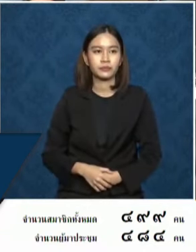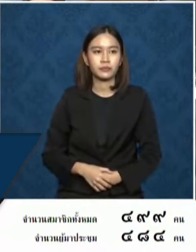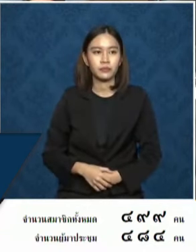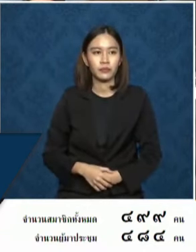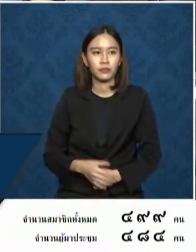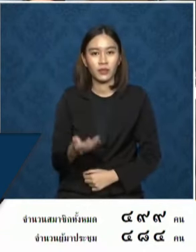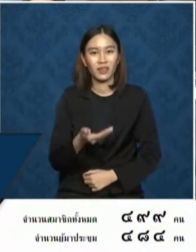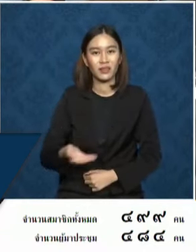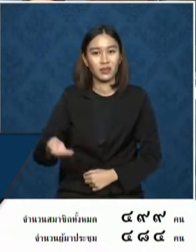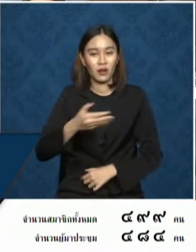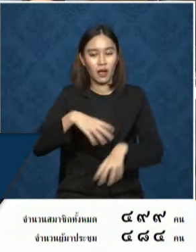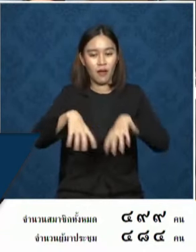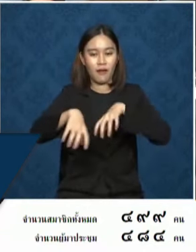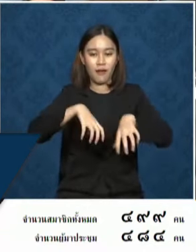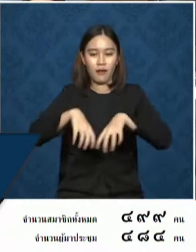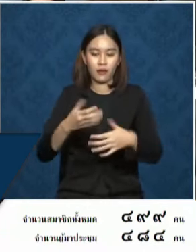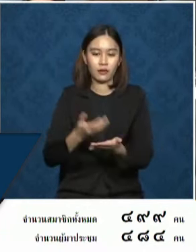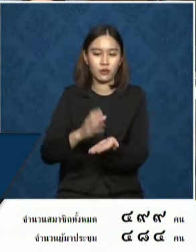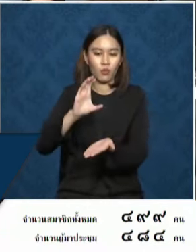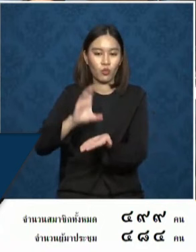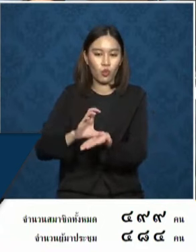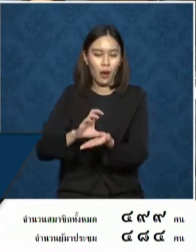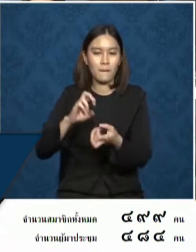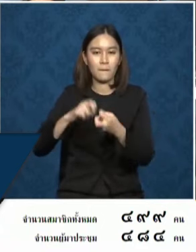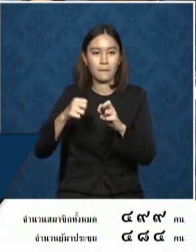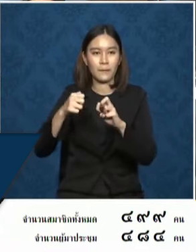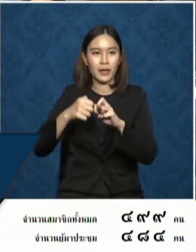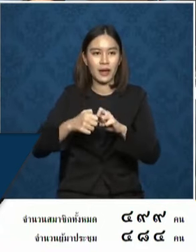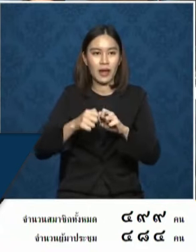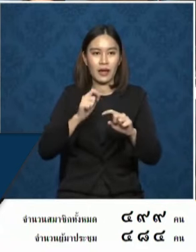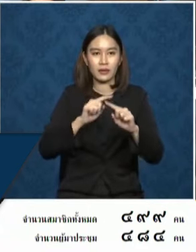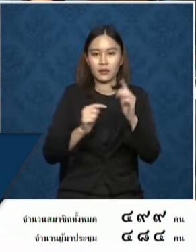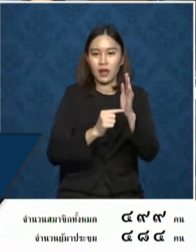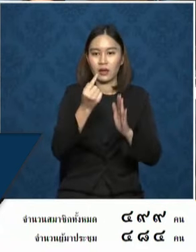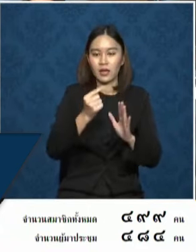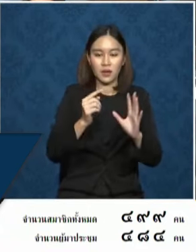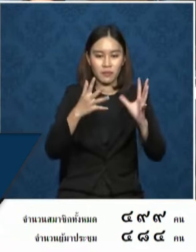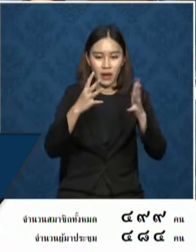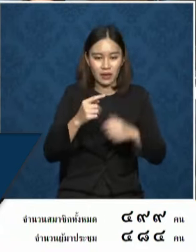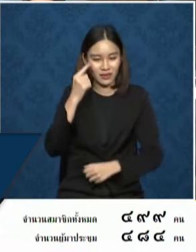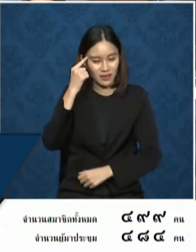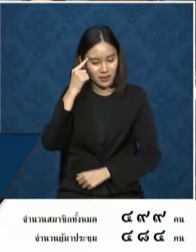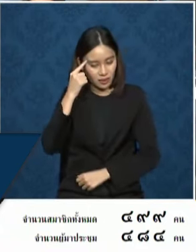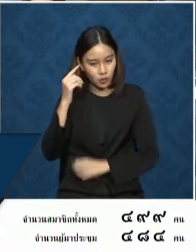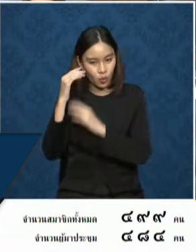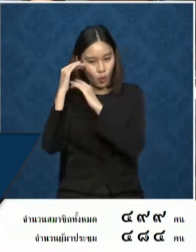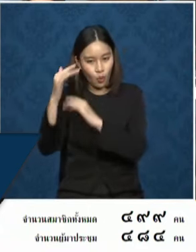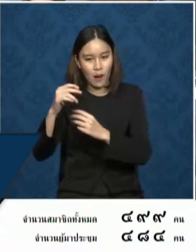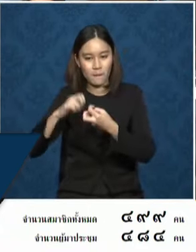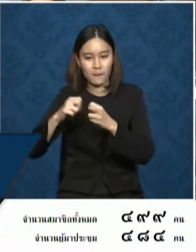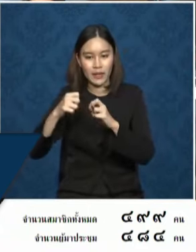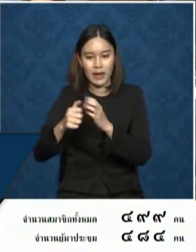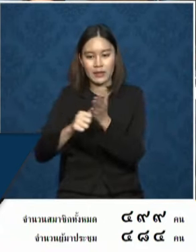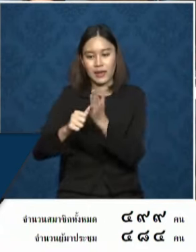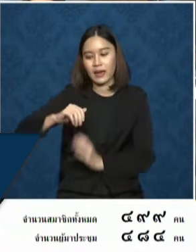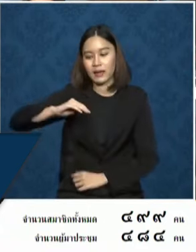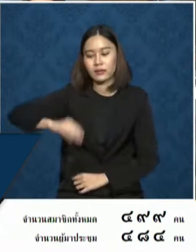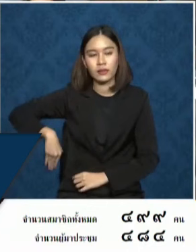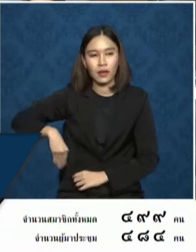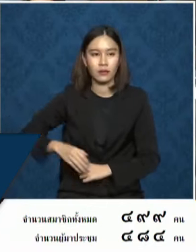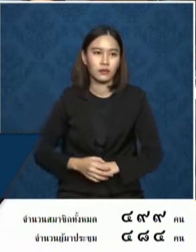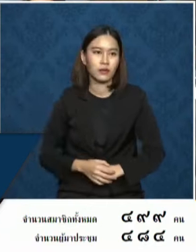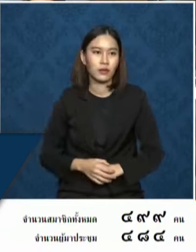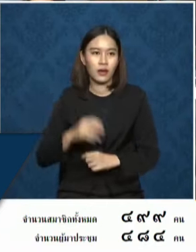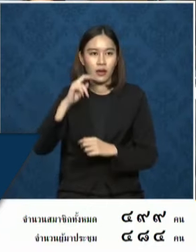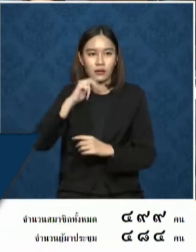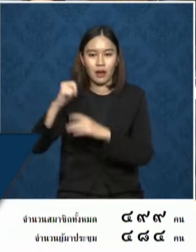ท่านจัดงบทอดทิ้งปัญหาต้นน้ำทิ้งคนต้นน้ำหวังเพียงแก้ปัญหาที่ปลายเหตุและเร่ง